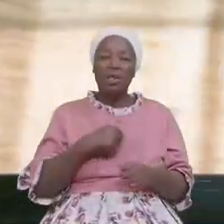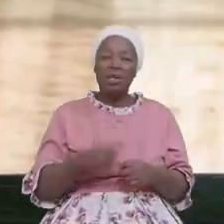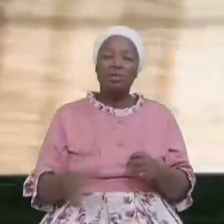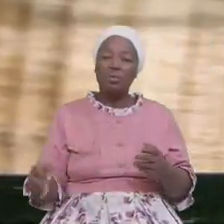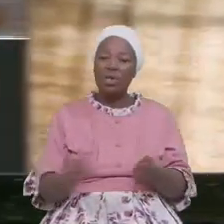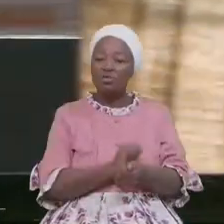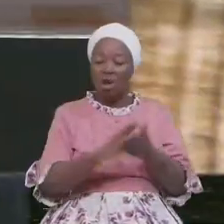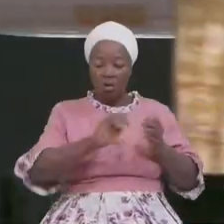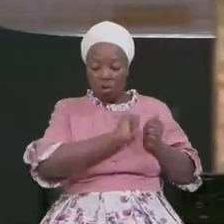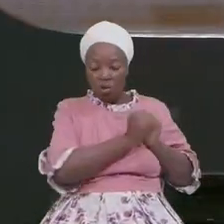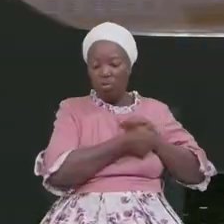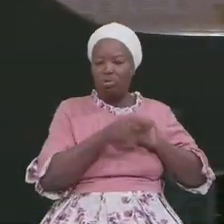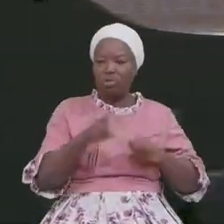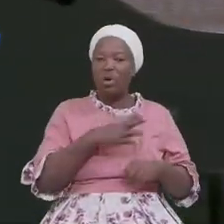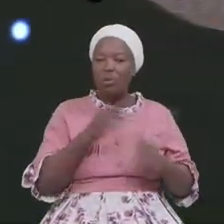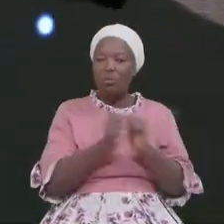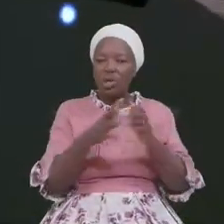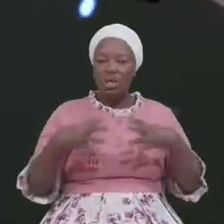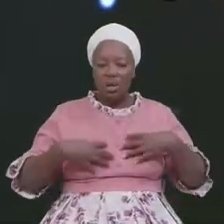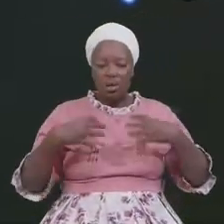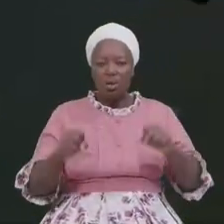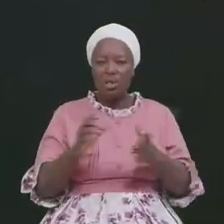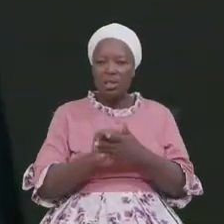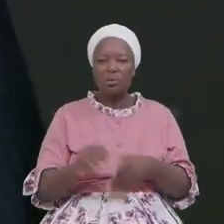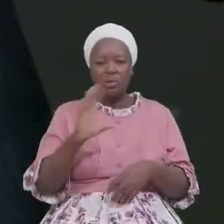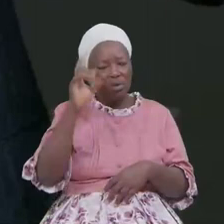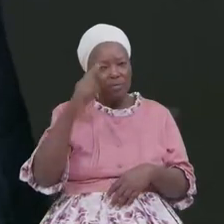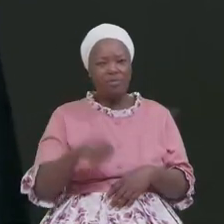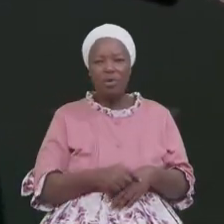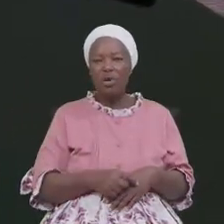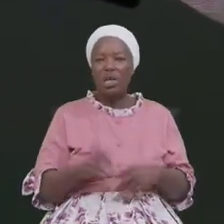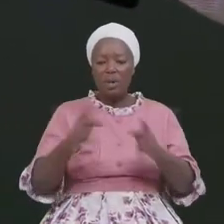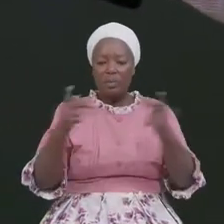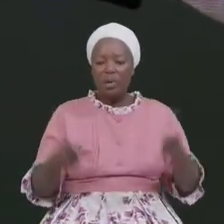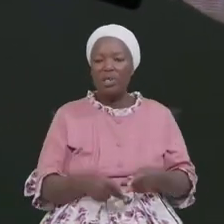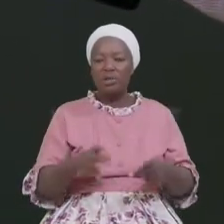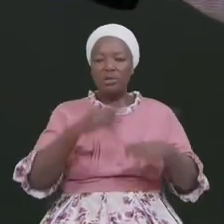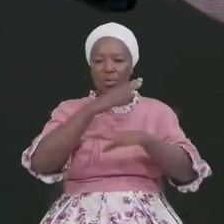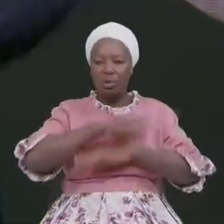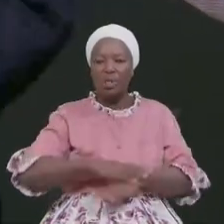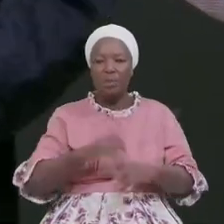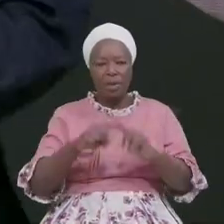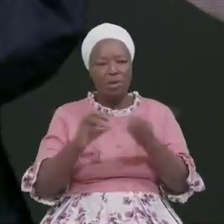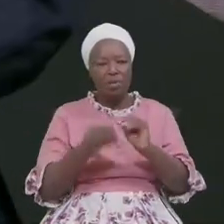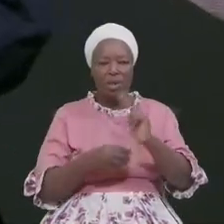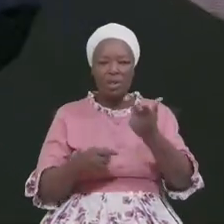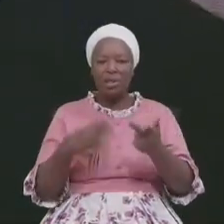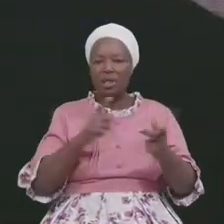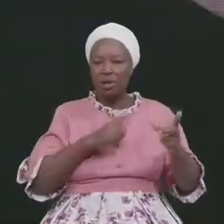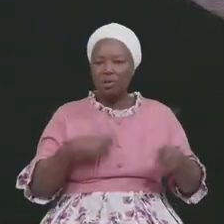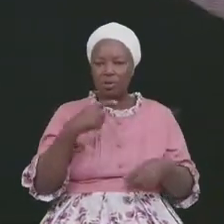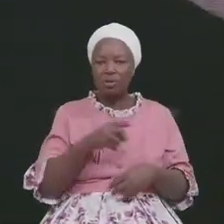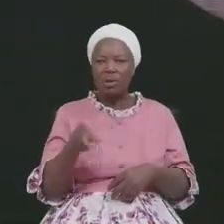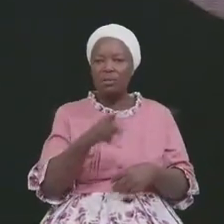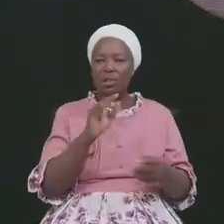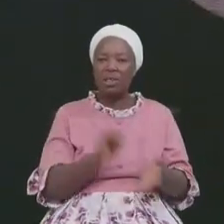par terre là-bas. Sans le courage, vous allez chercher un refuge. Mais troisièmement, le Seigneur leur disait, il